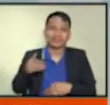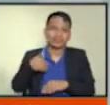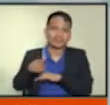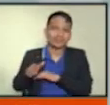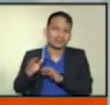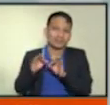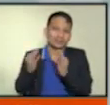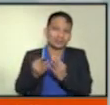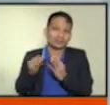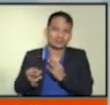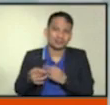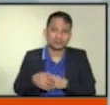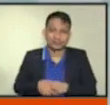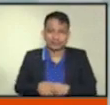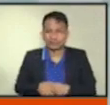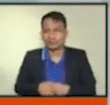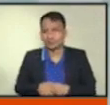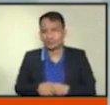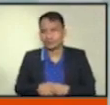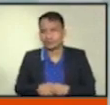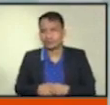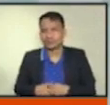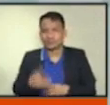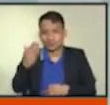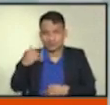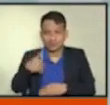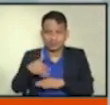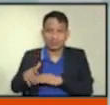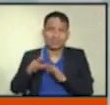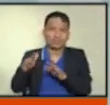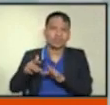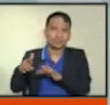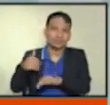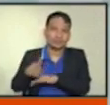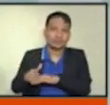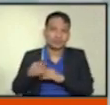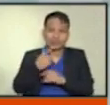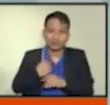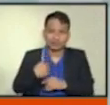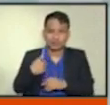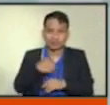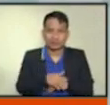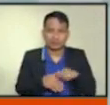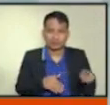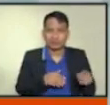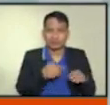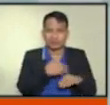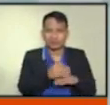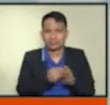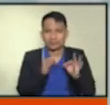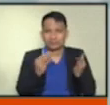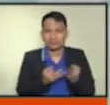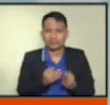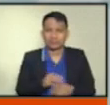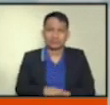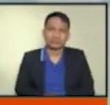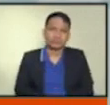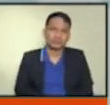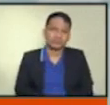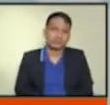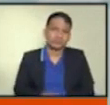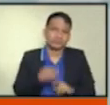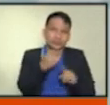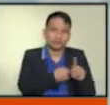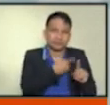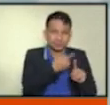siya eh. Ah, kaya mo pinapadala na. So naawa ka sa pamilya niya, pero sa pamilya mo, hindi ka naawa, hindi mo pinapadala ng pera? Hindi po, ban-ban ko